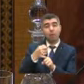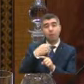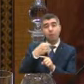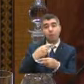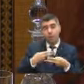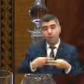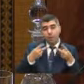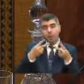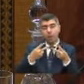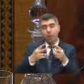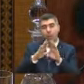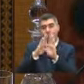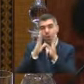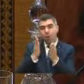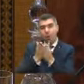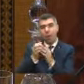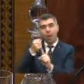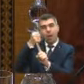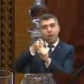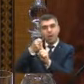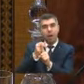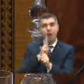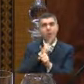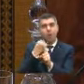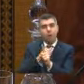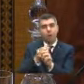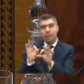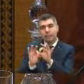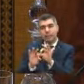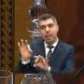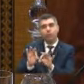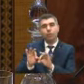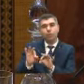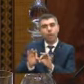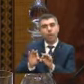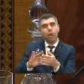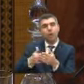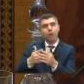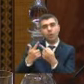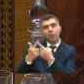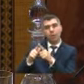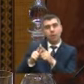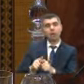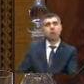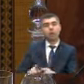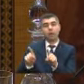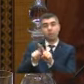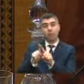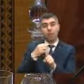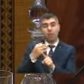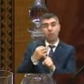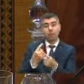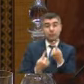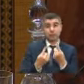للعمل الحكومي ولجميع الاستراتيجيات التي نفذت والتي لم يكن لها أثر